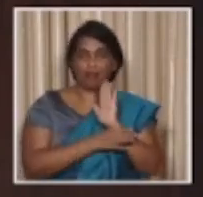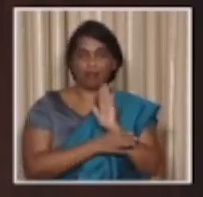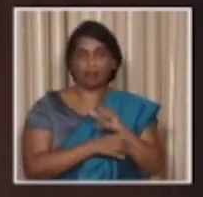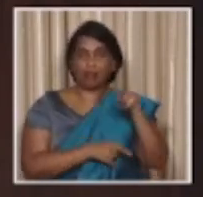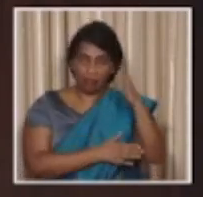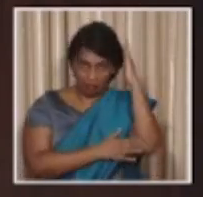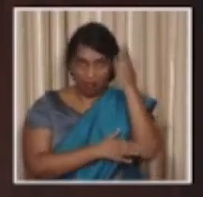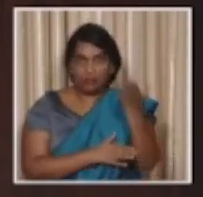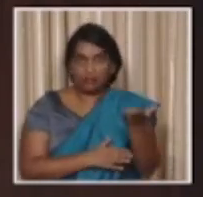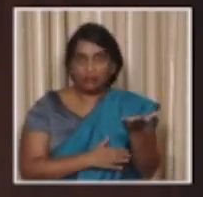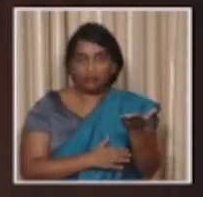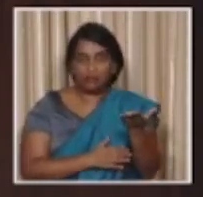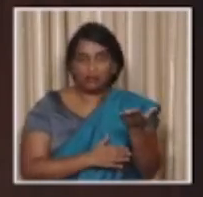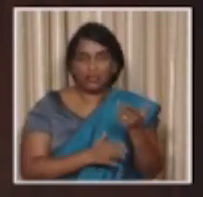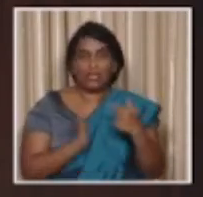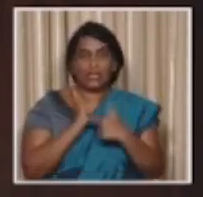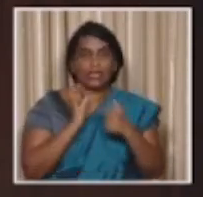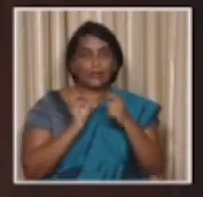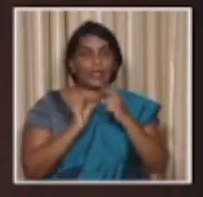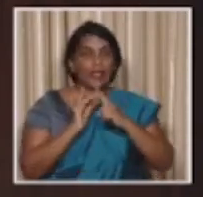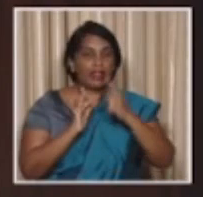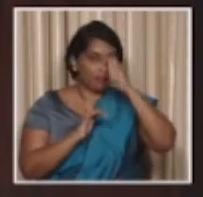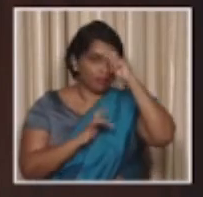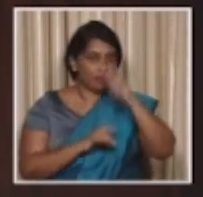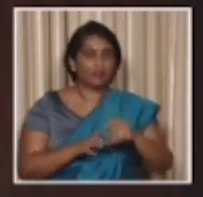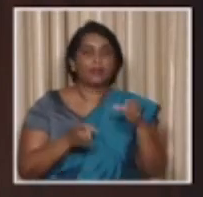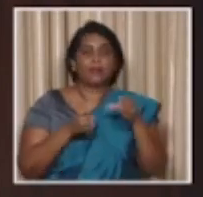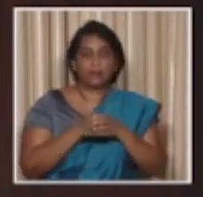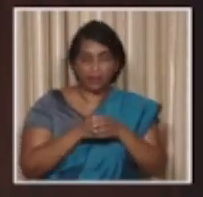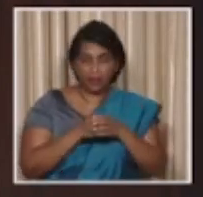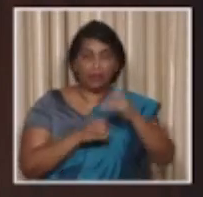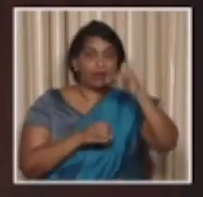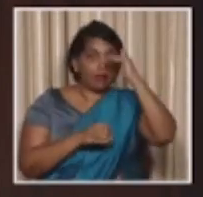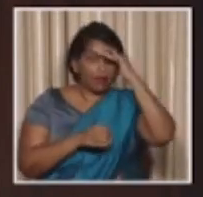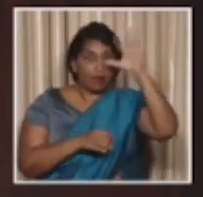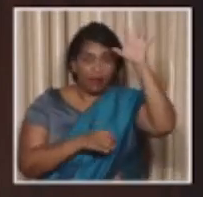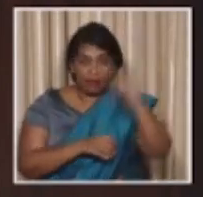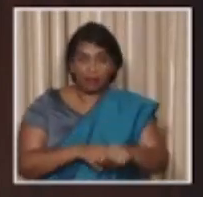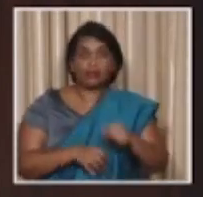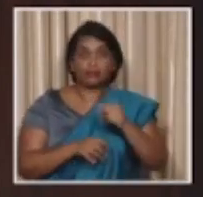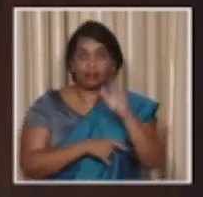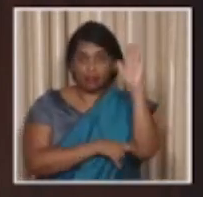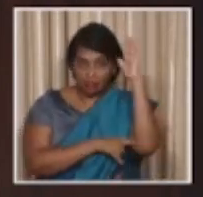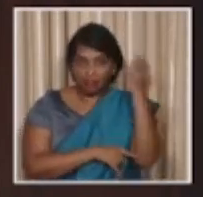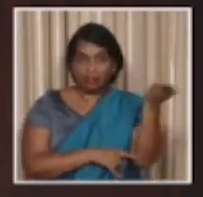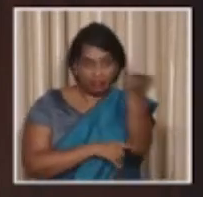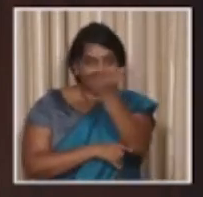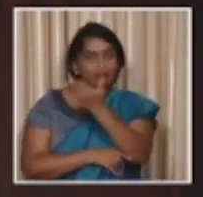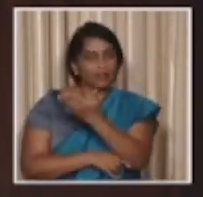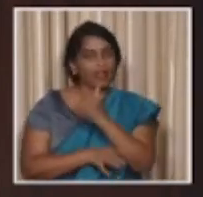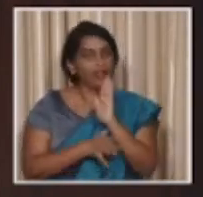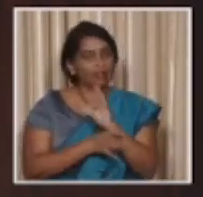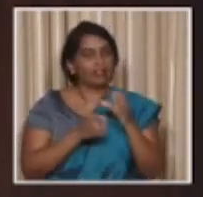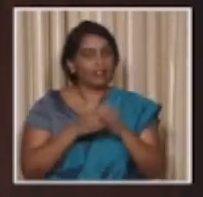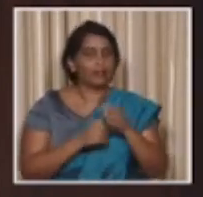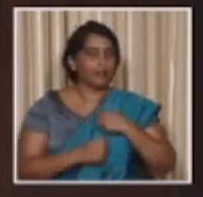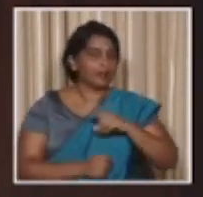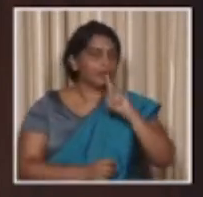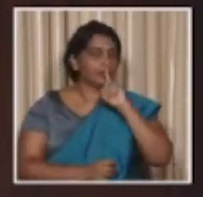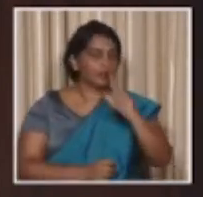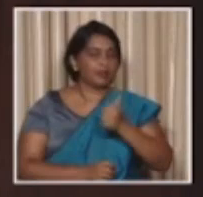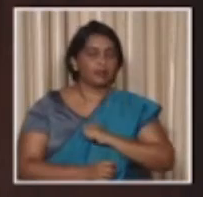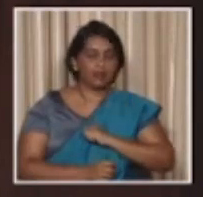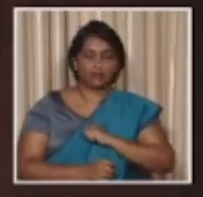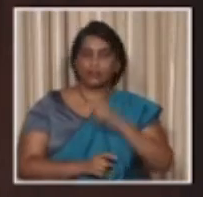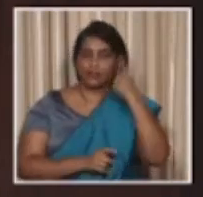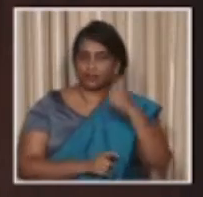උස්සලා තමුන්නාසලා ටීබී ඉලංගරත්න මැතිතුමා මේ පක්ෂේ නායකයෙක් ගෙනාපු ඒකට අත උස්සලා තමුන්නාසලා මම කියන්න කැමති